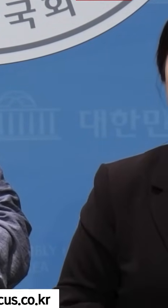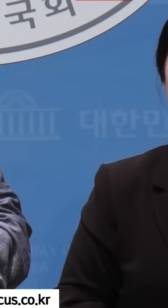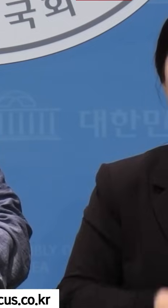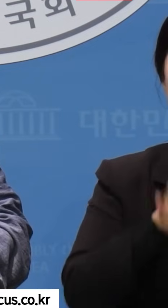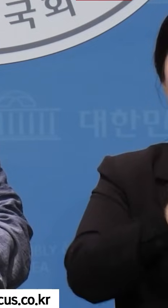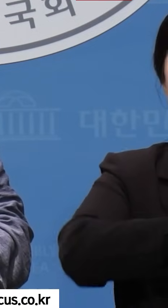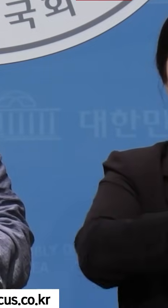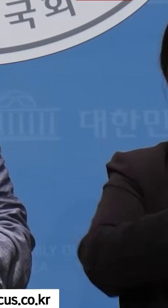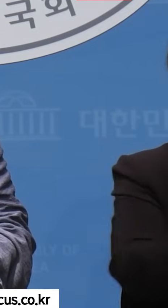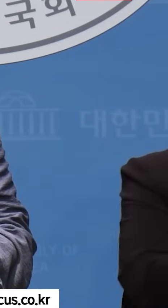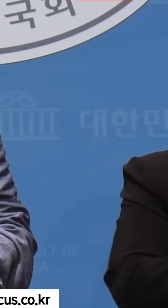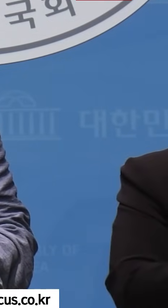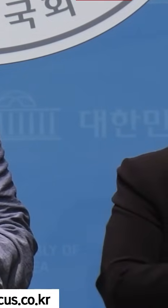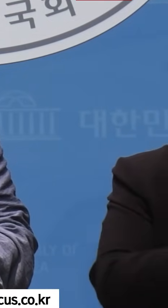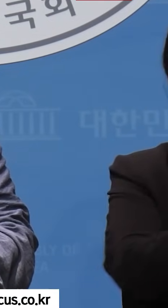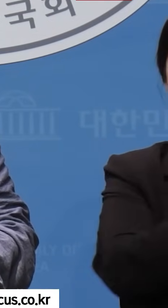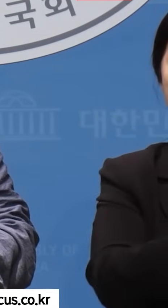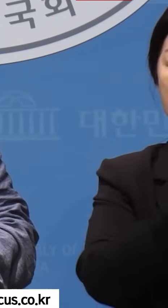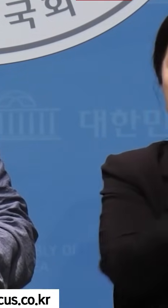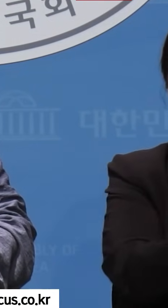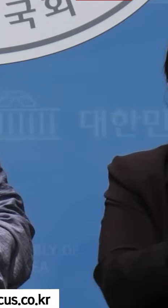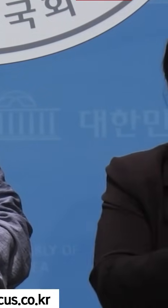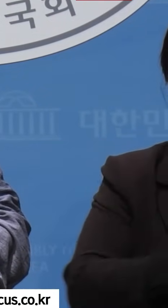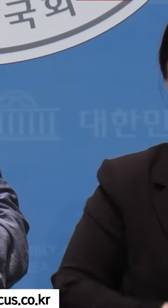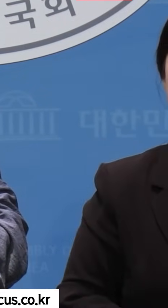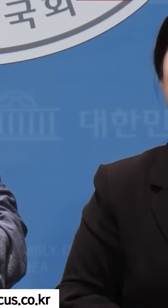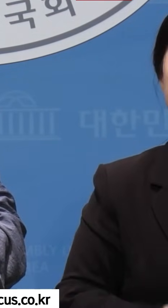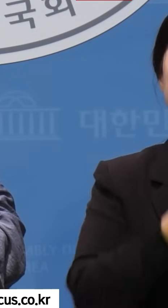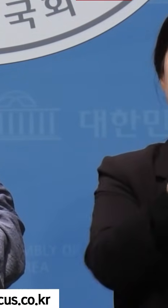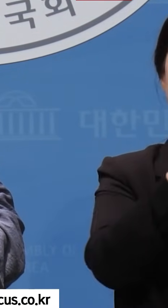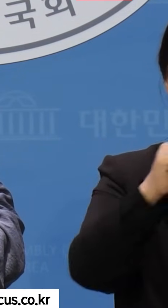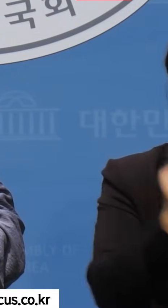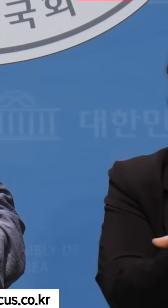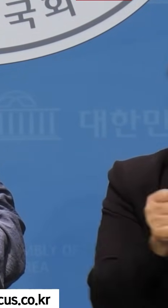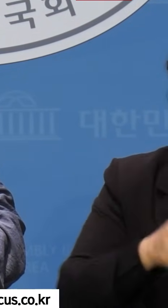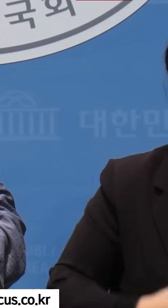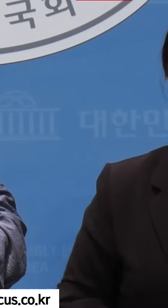주가 조작, 도로 조작, 인생 조작, 경력 조작,